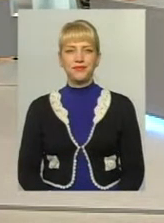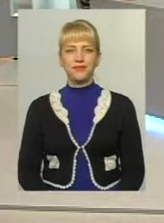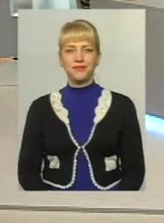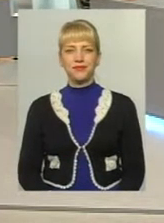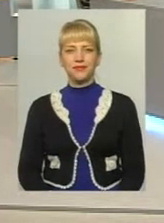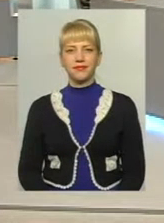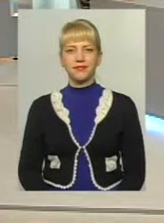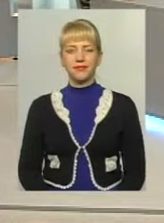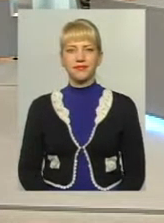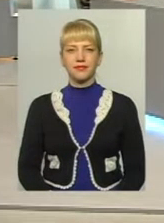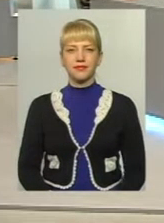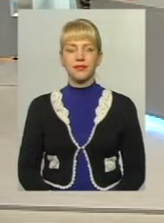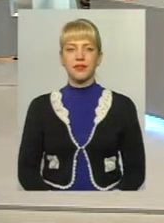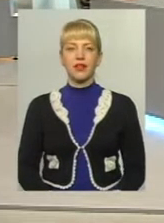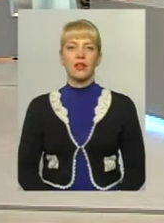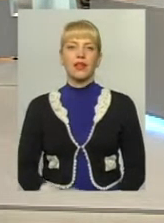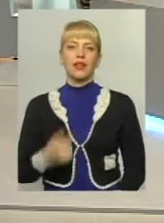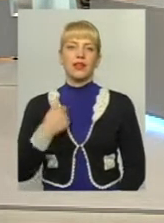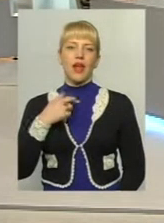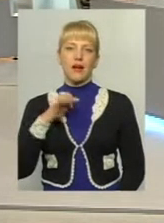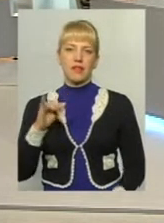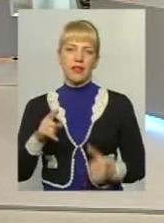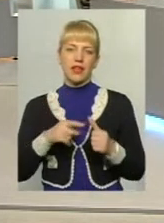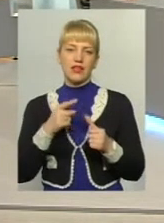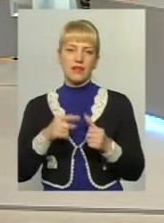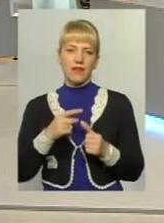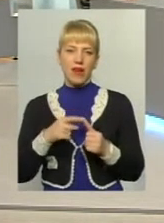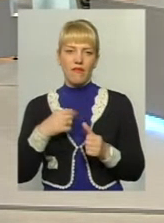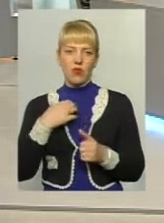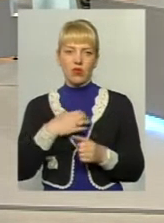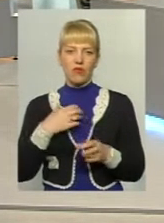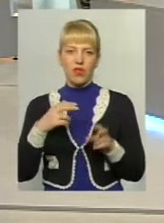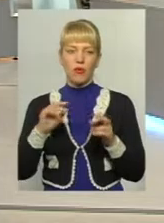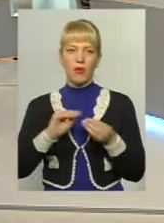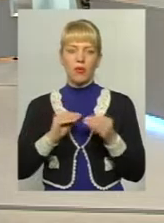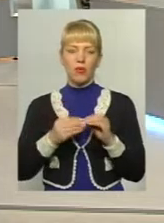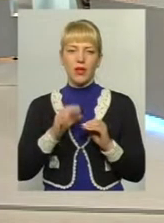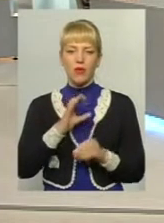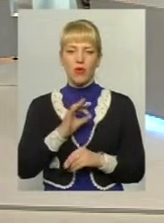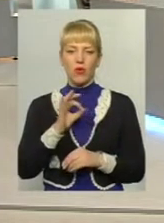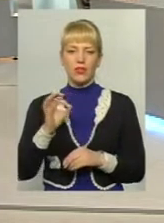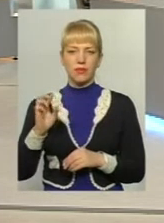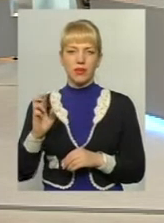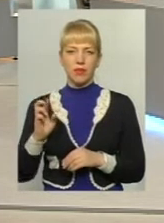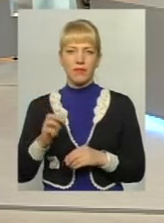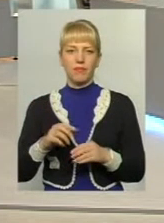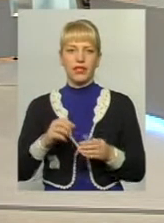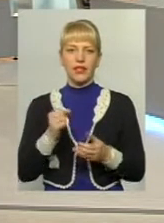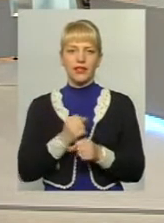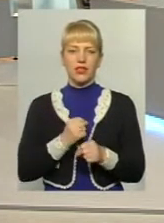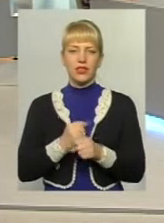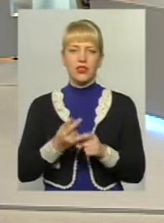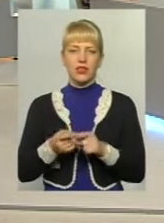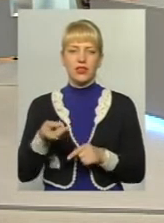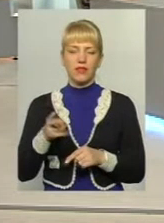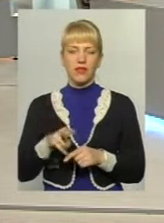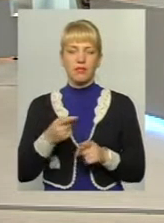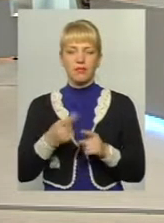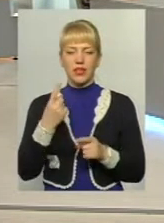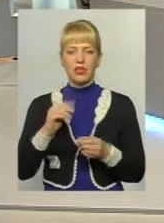відшкодуванні субсидій державою. Да? Ну, це такі проблеми, які і вирішується, от Олег хай розкаже по